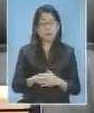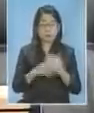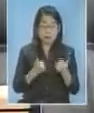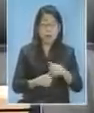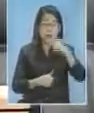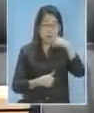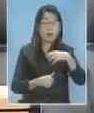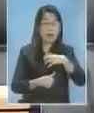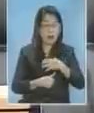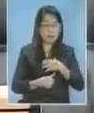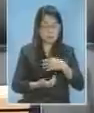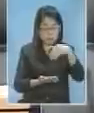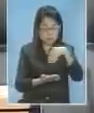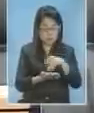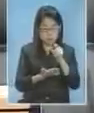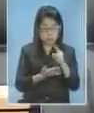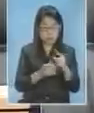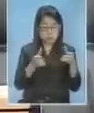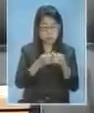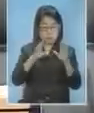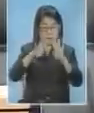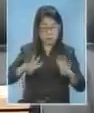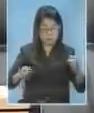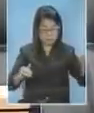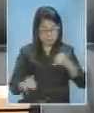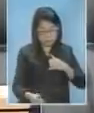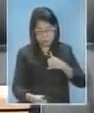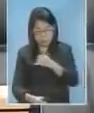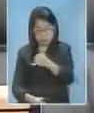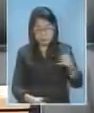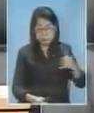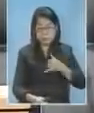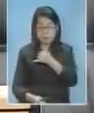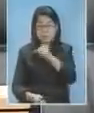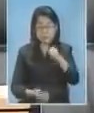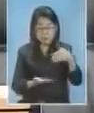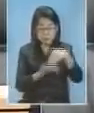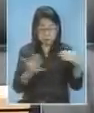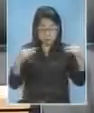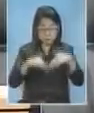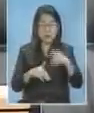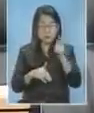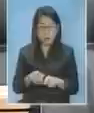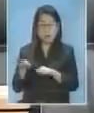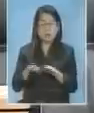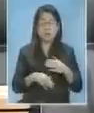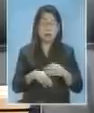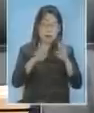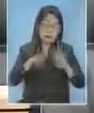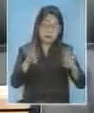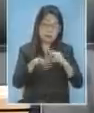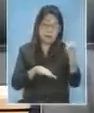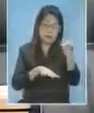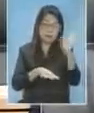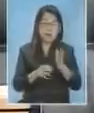อาเซียนเราก็จำเป็นที่จะต้องเตรียมความพร้อมแต่ไม่ใช่เฉพาะประชาคมเศรษฐกิจอาเซียนแต่หมายถึ